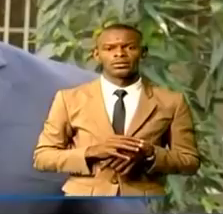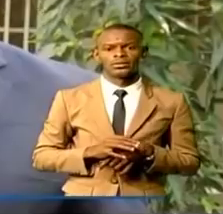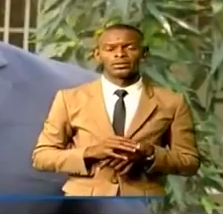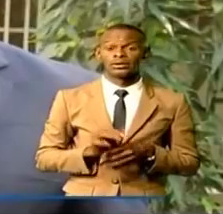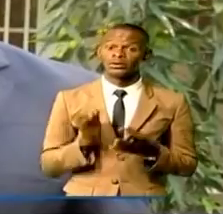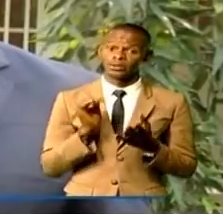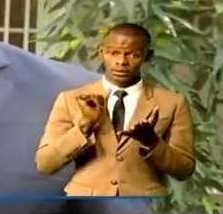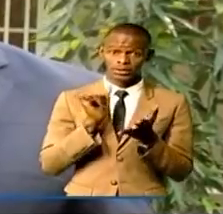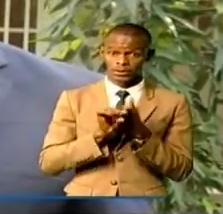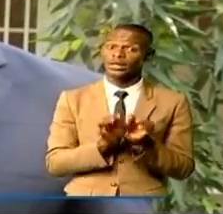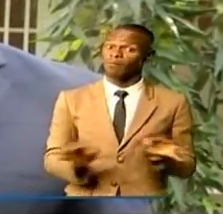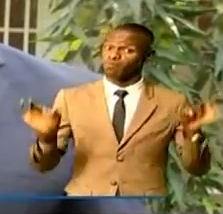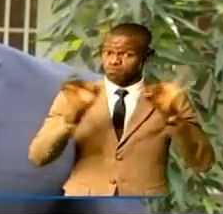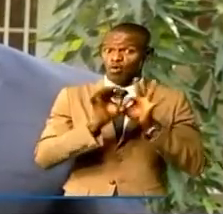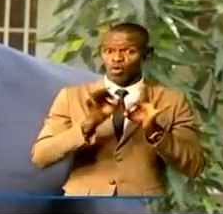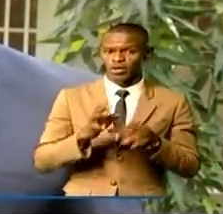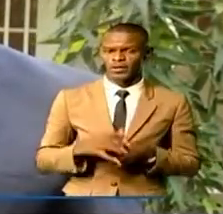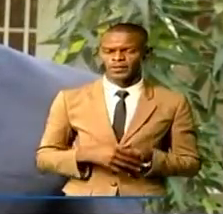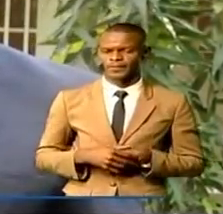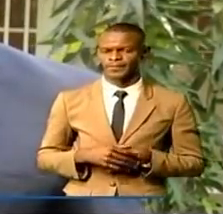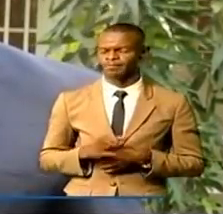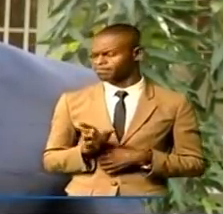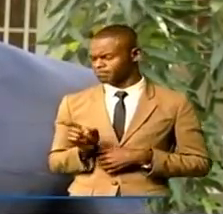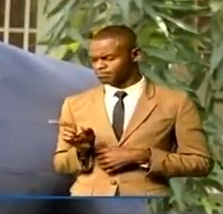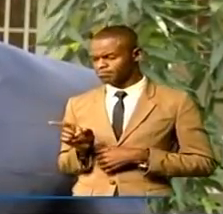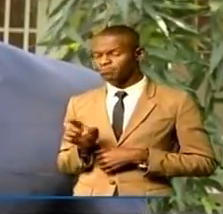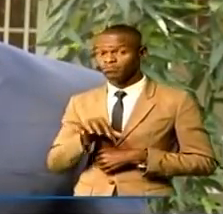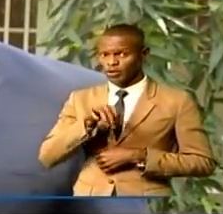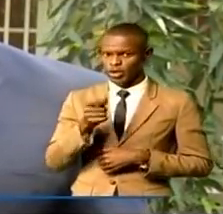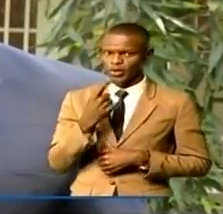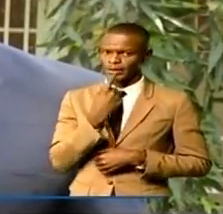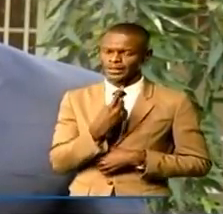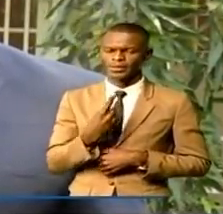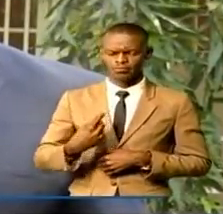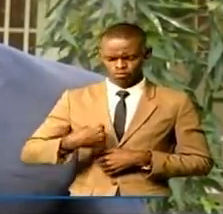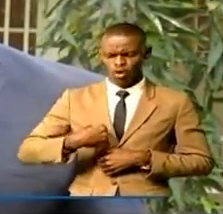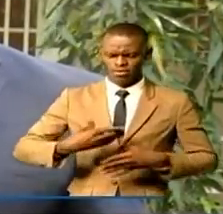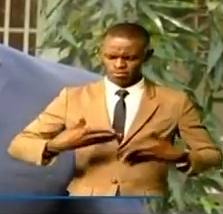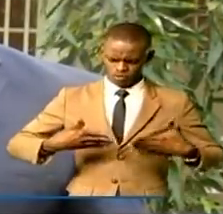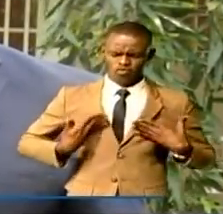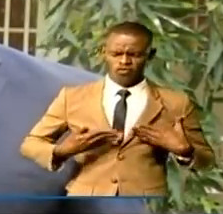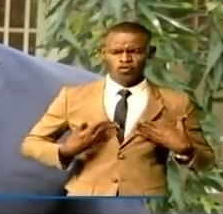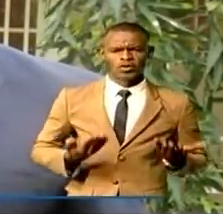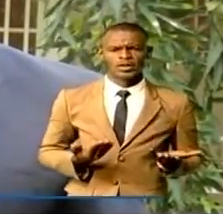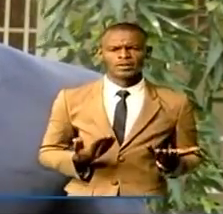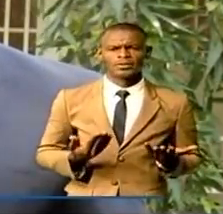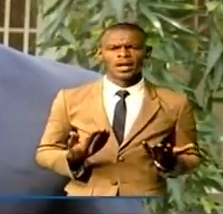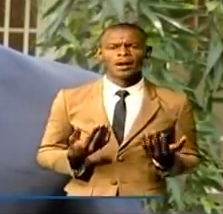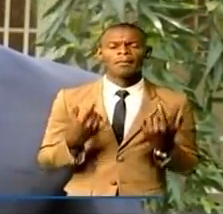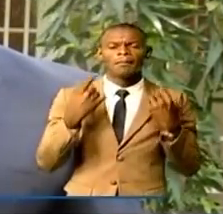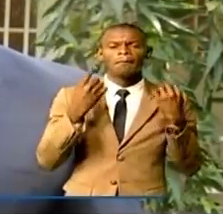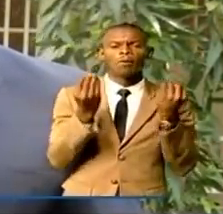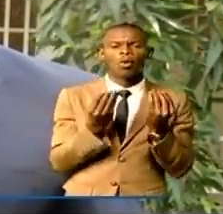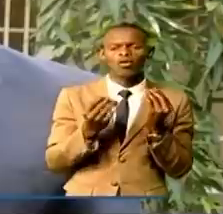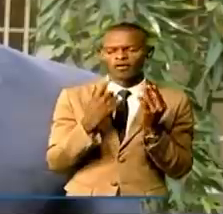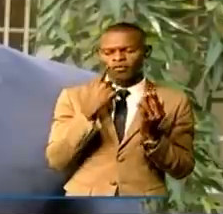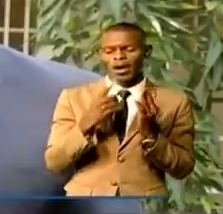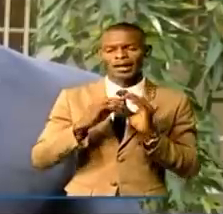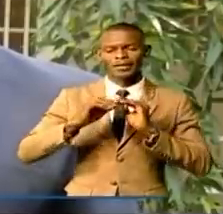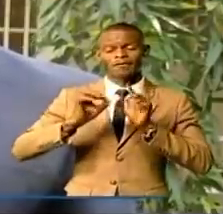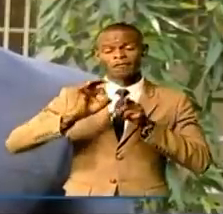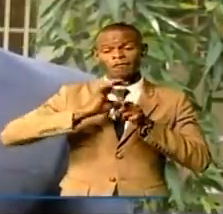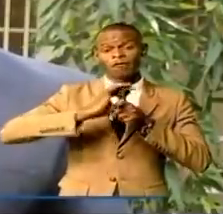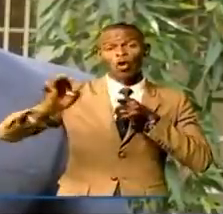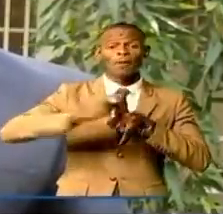d'imposition. Je suis particulièrement satisfait de la qualité de la formation et surtout,